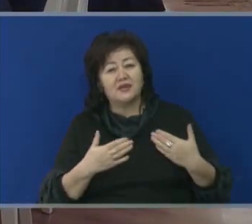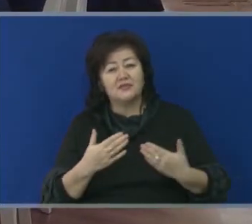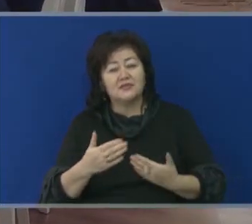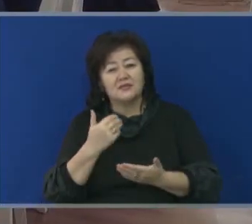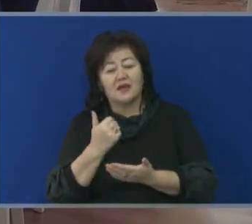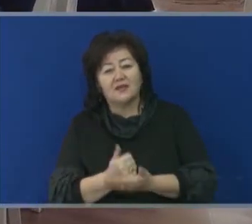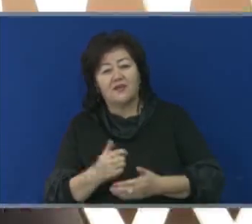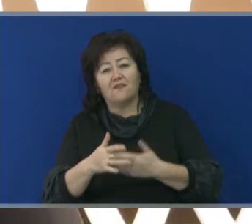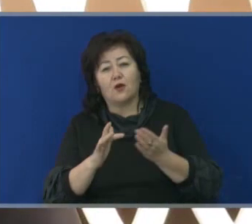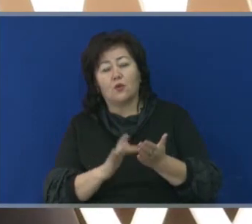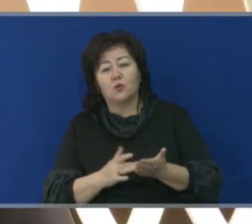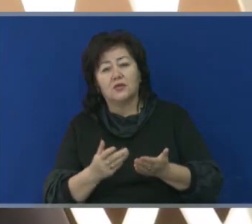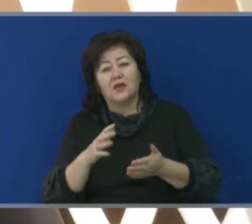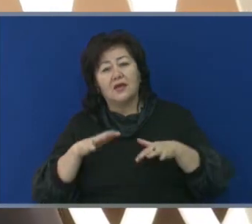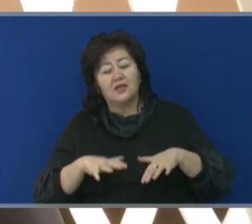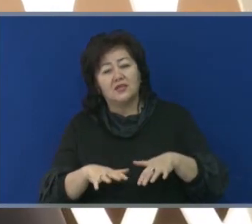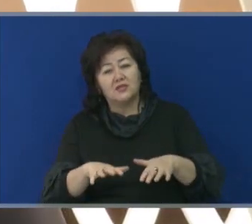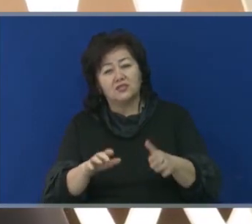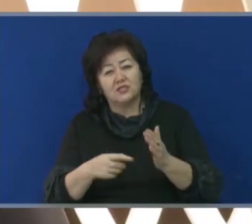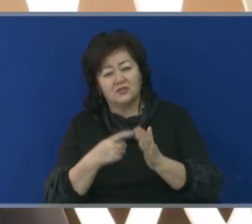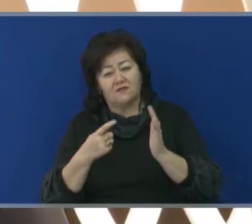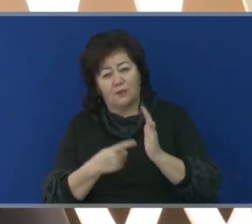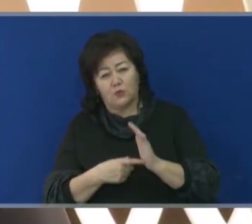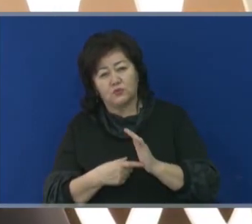просьбой решить этот вопрос.